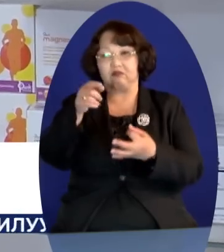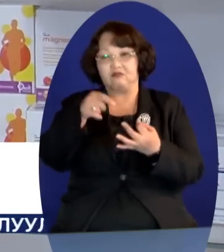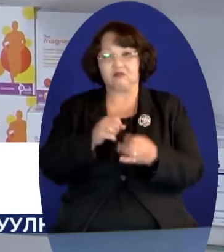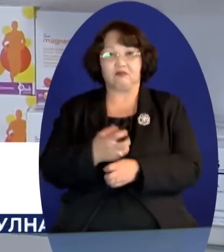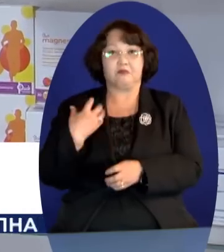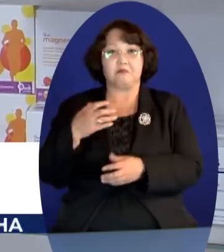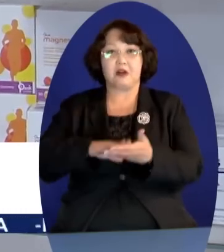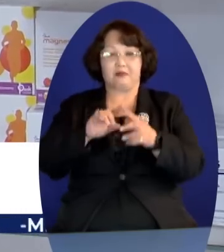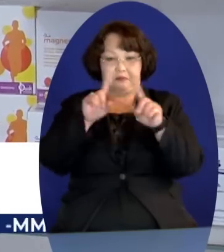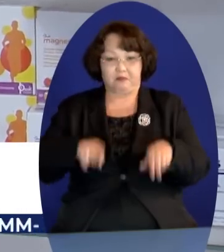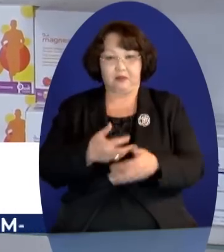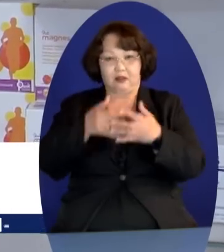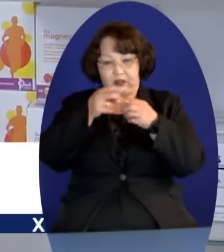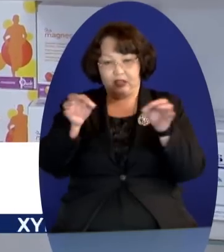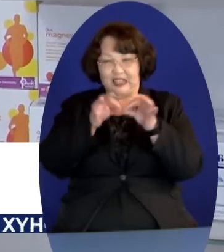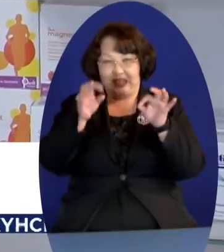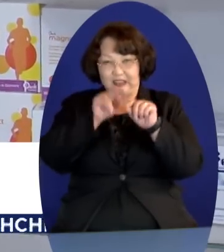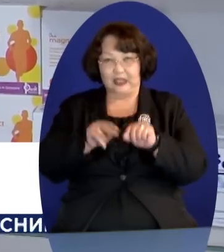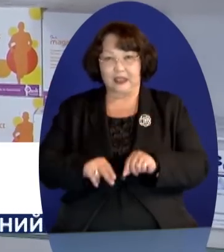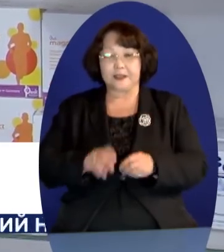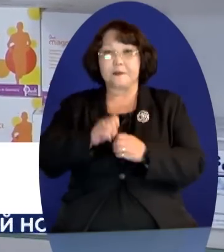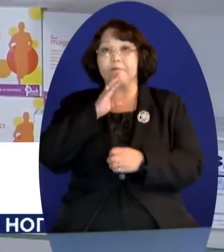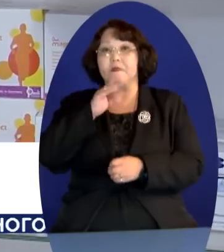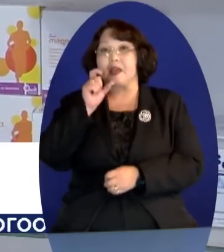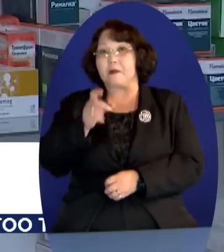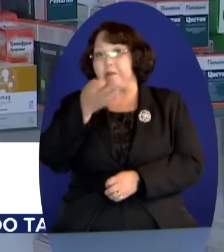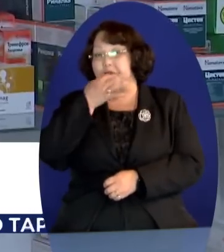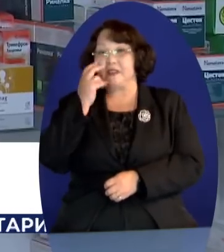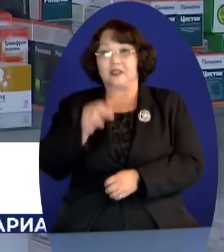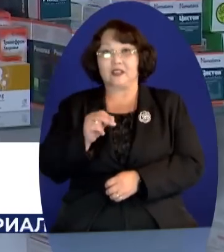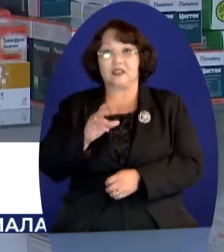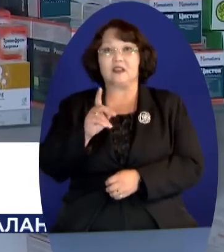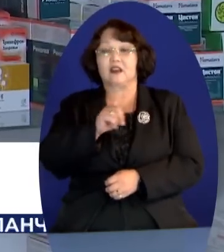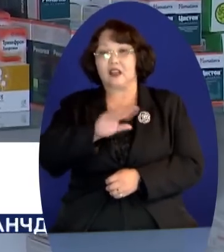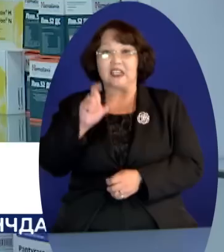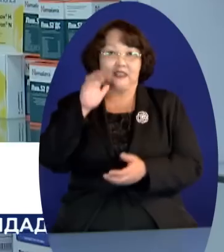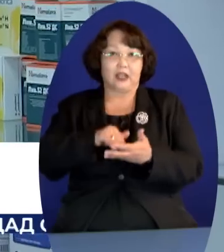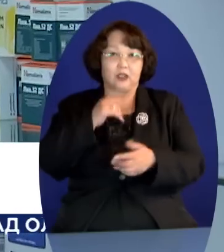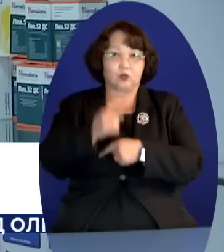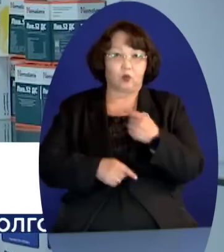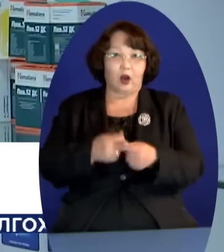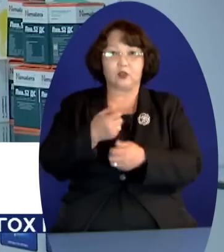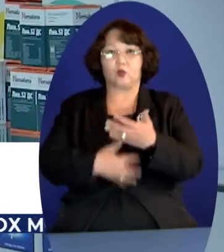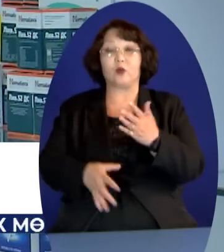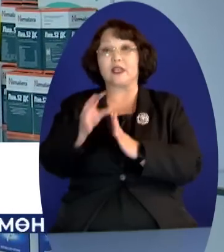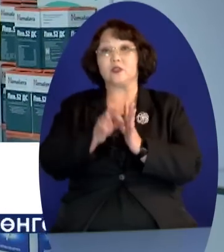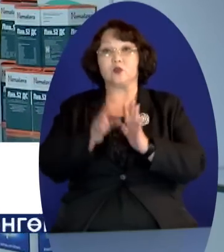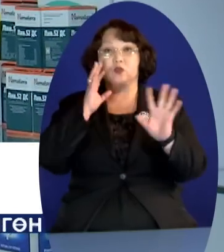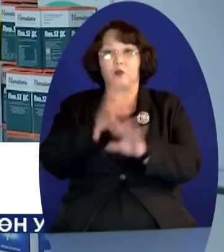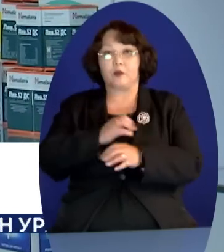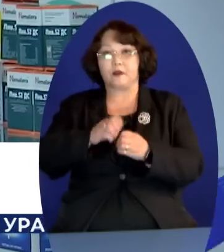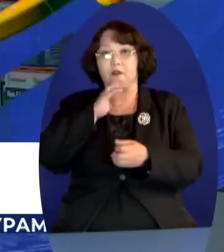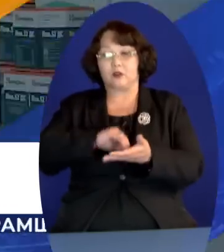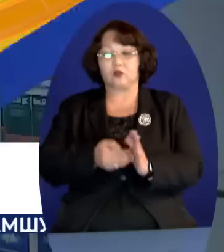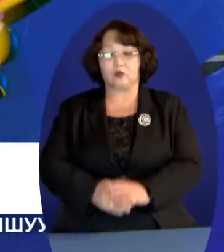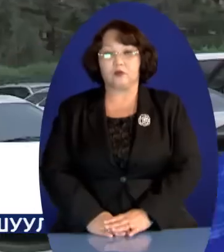бичигт дүн шинжилгээ хийх зэрэг ажлууд багтсан байна. Мөн имийн чанар хэрэглээ стандартын асуудлаар цуврал хилцүүлгийг зохион байгуулахаар төлөвлөжээ.